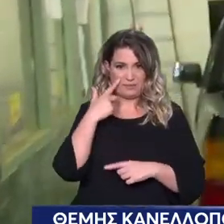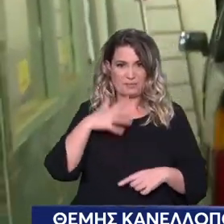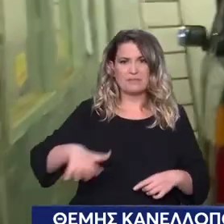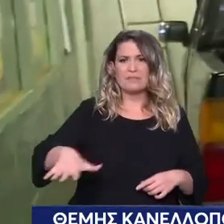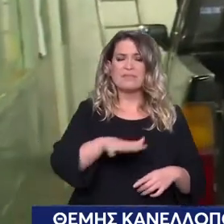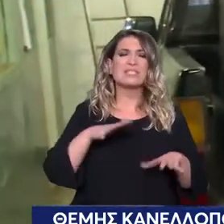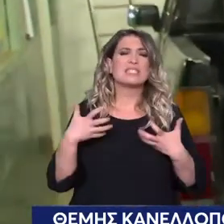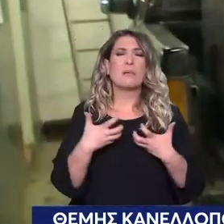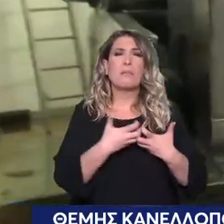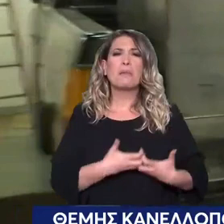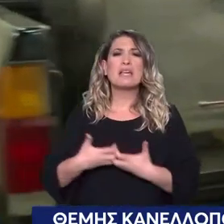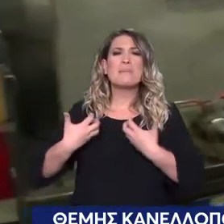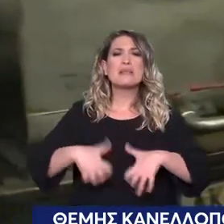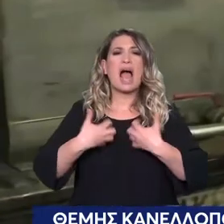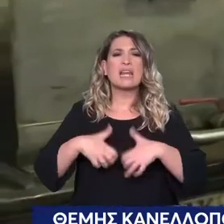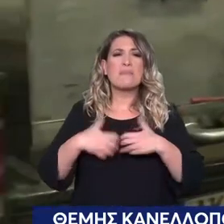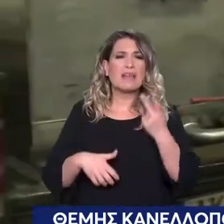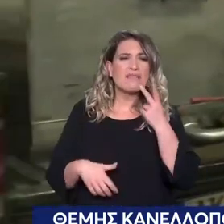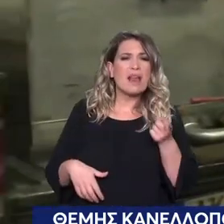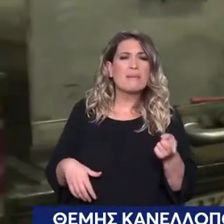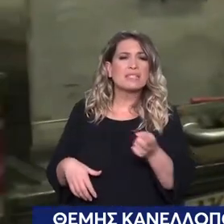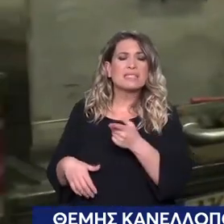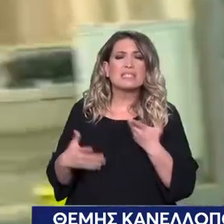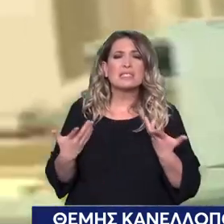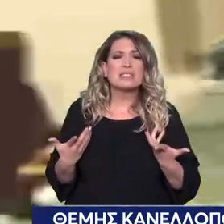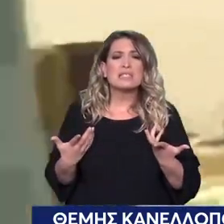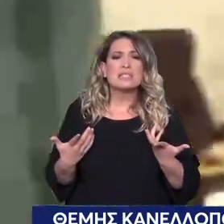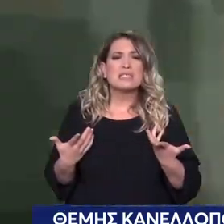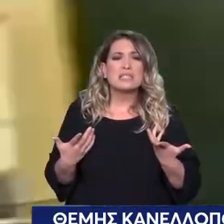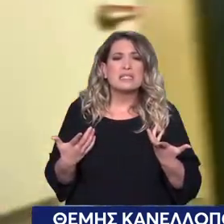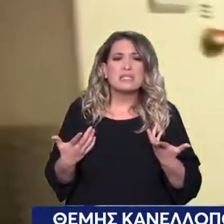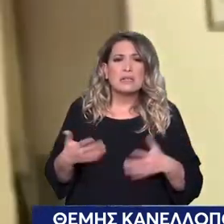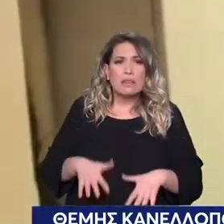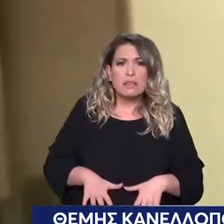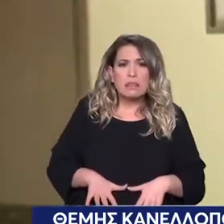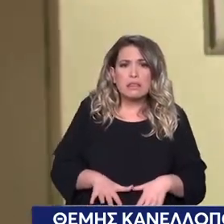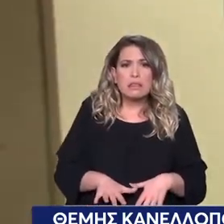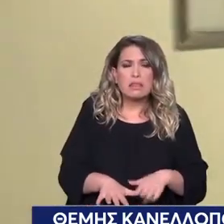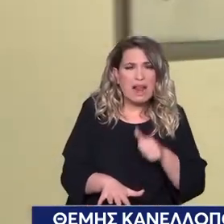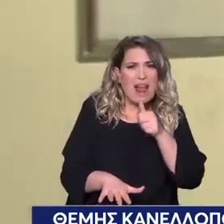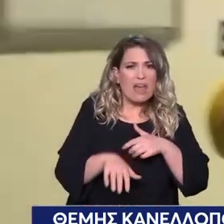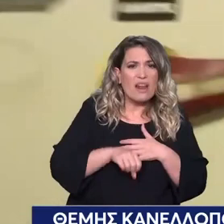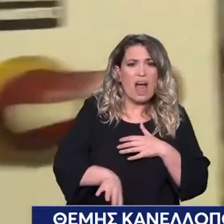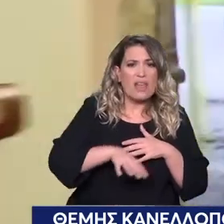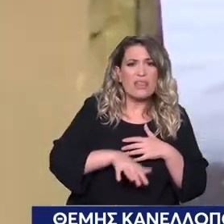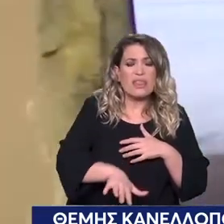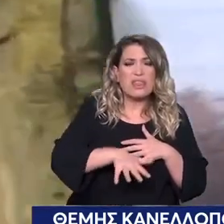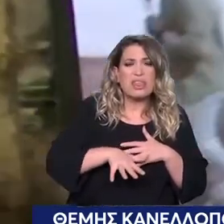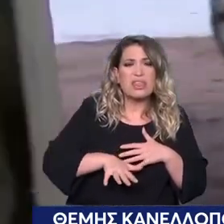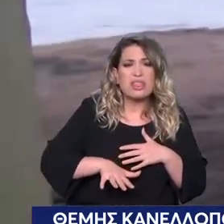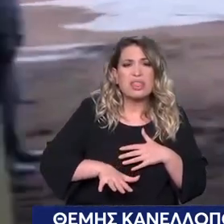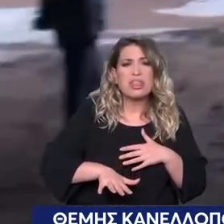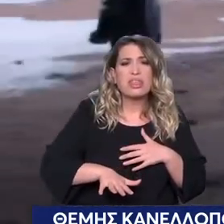κάνει με τα μηχανήματα. Και κοιτάξτε να δείτε που φτάνει το λάδι μέχρι την επόμενη μέρα το πρωί. Έχει φτάσει